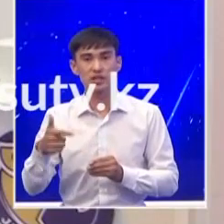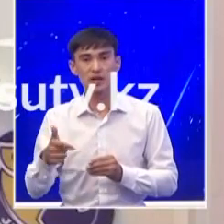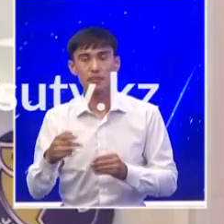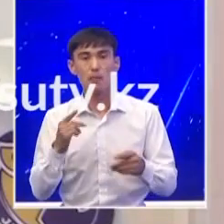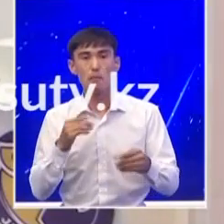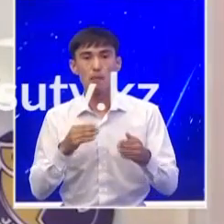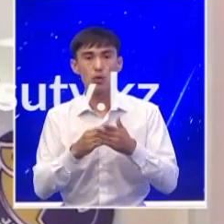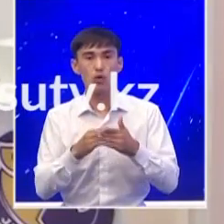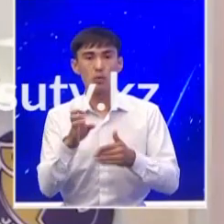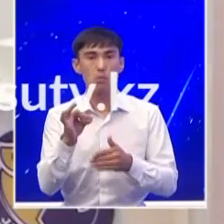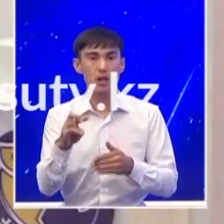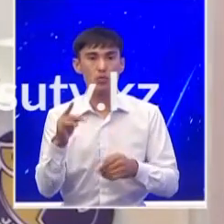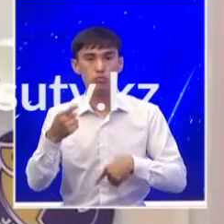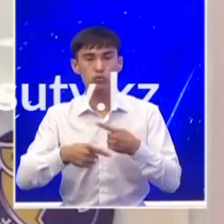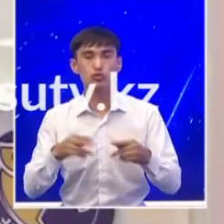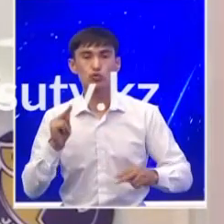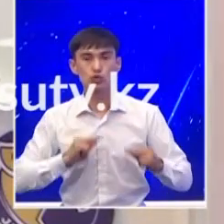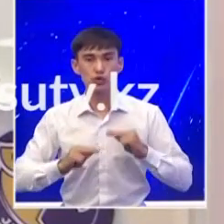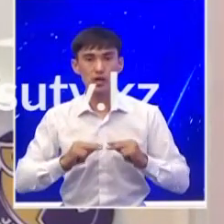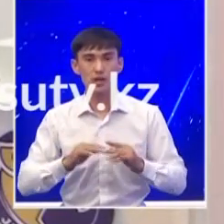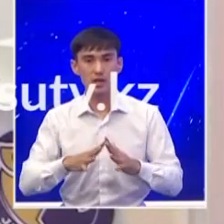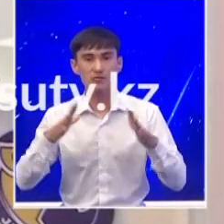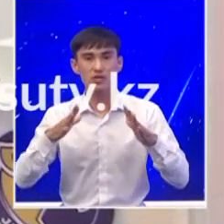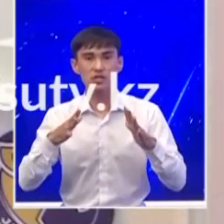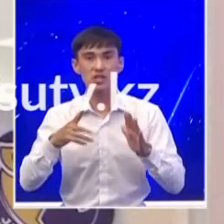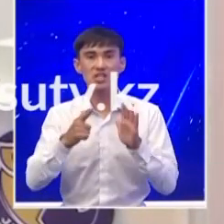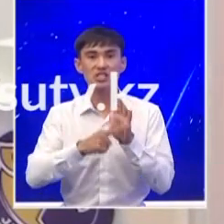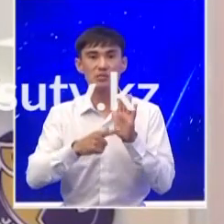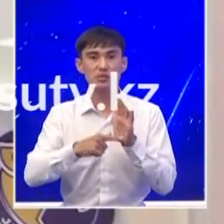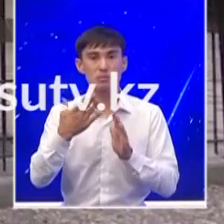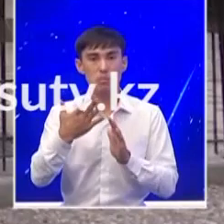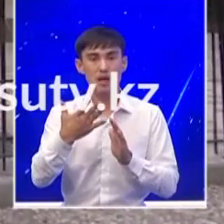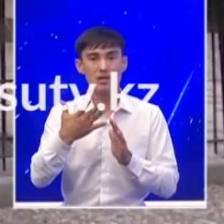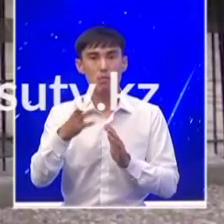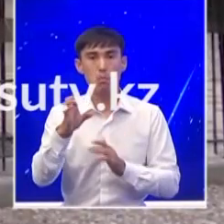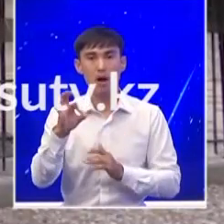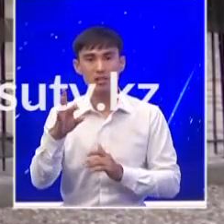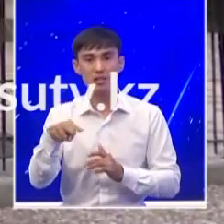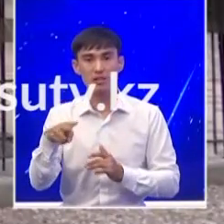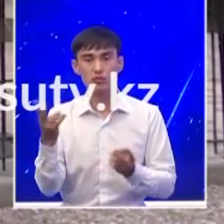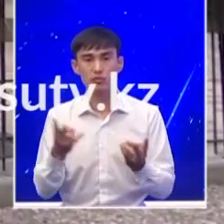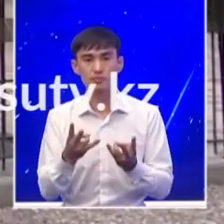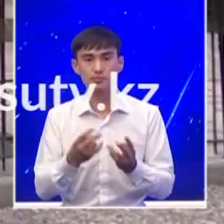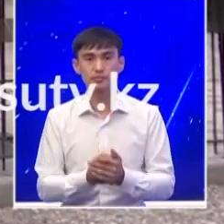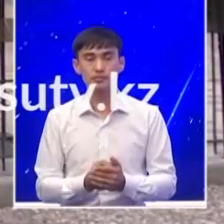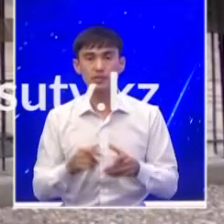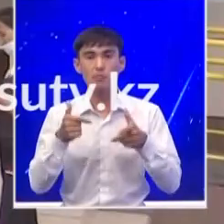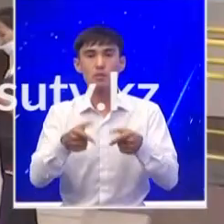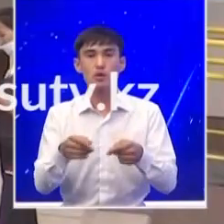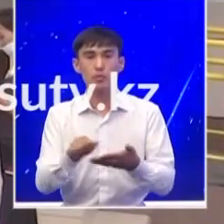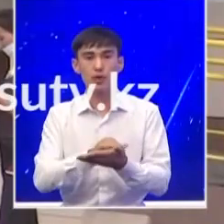балл у будущих учителей на разряд выше. Он составляет 75 баллов. Прием документов на грант по данной